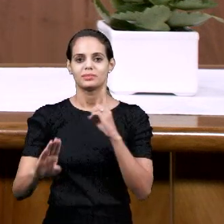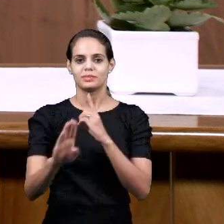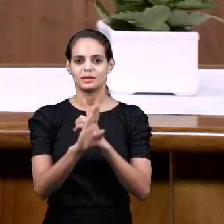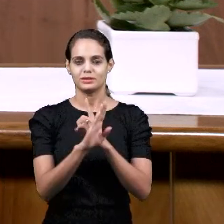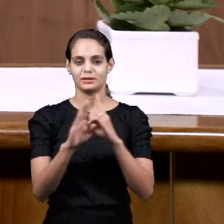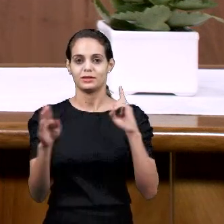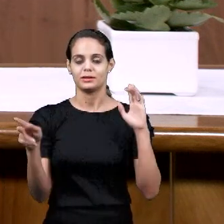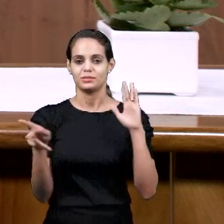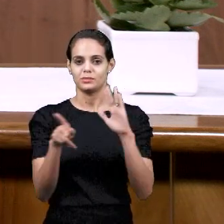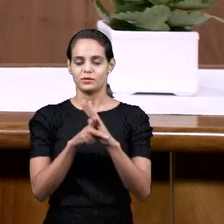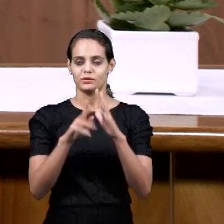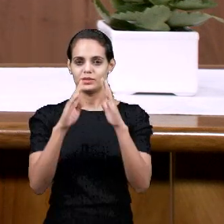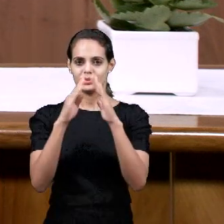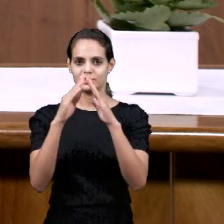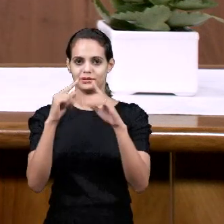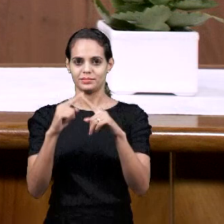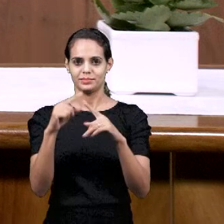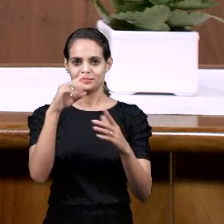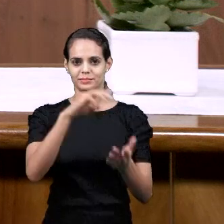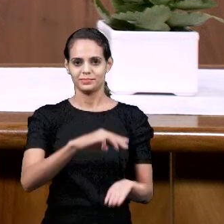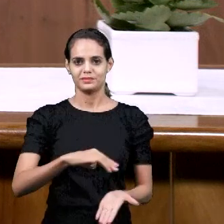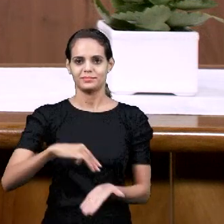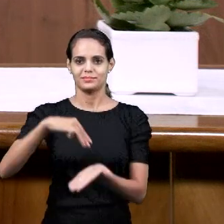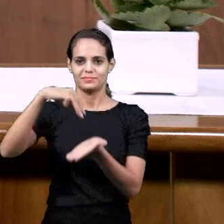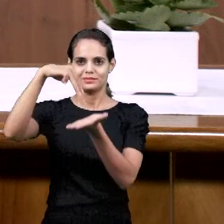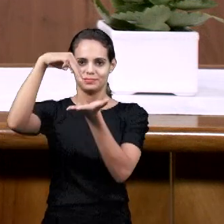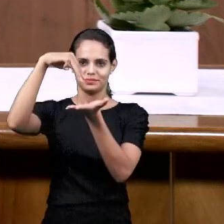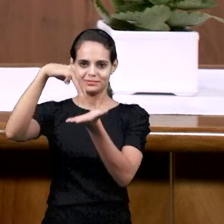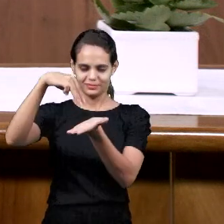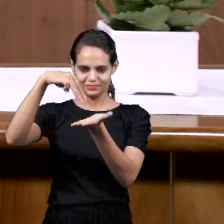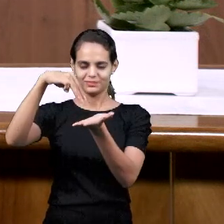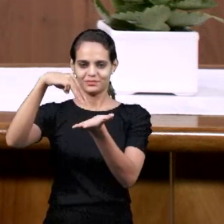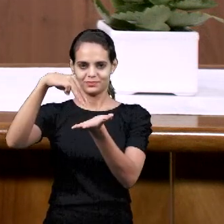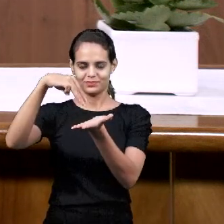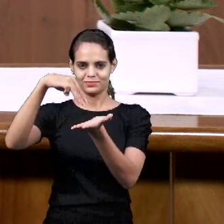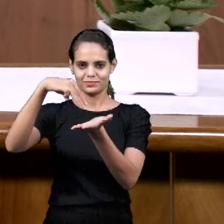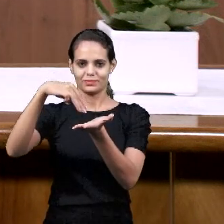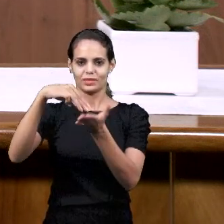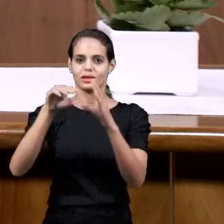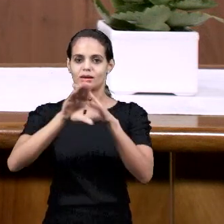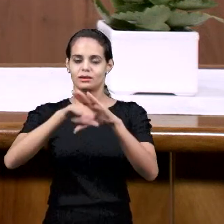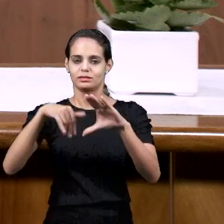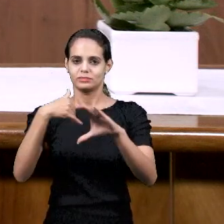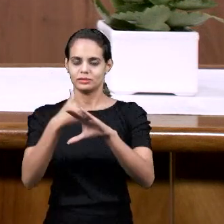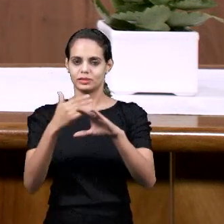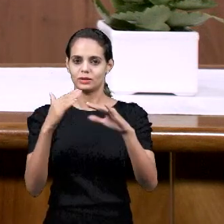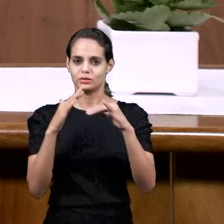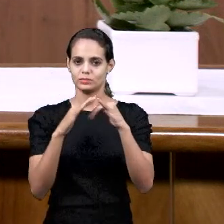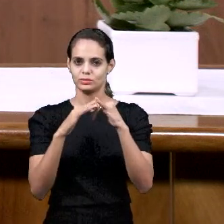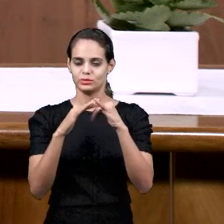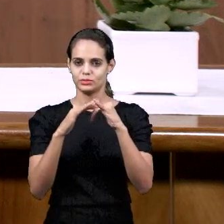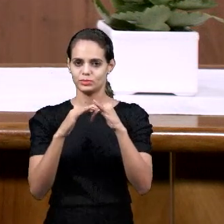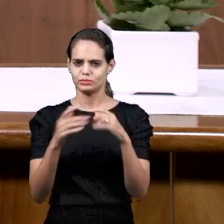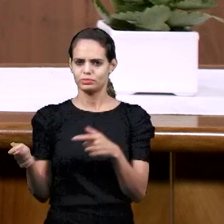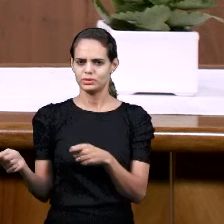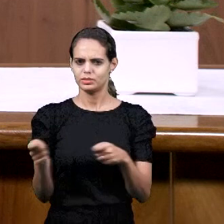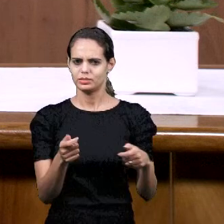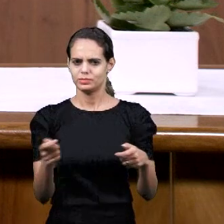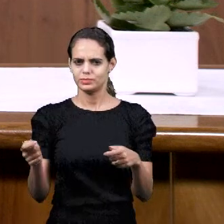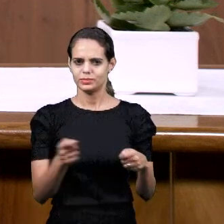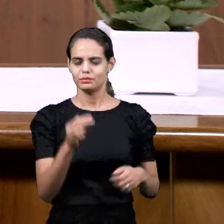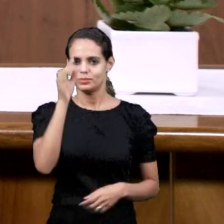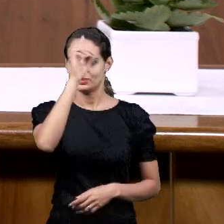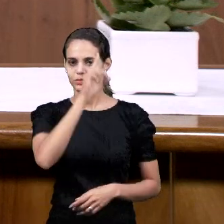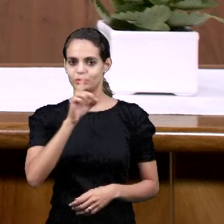Maranatha. Cette programmation qui est diffusée dans notre canal YouTube tous les dimanches matins. Nous saluons à vous qui